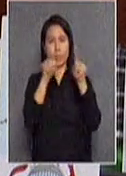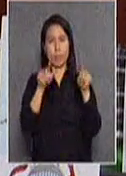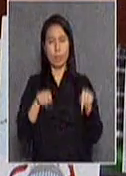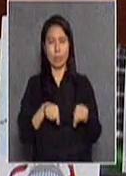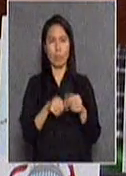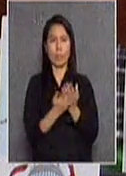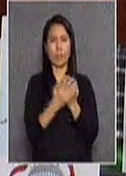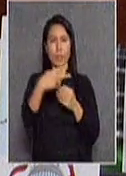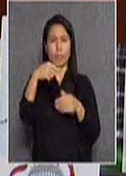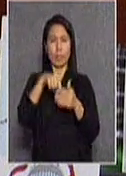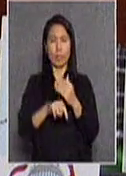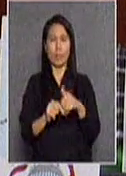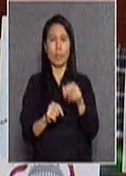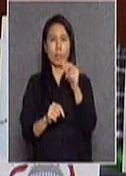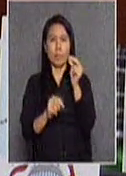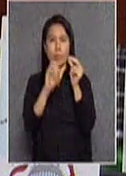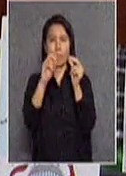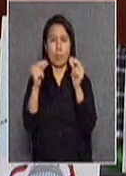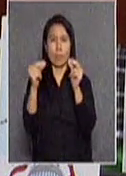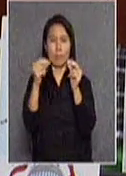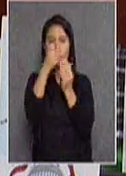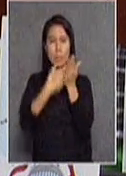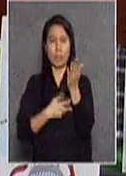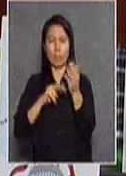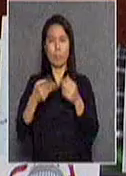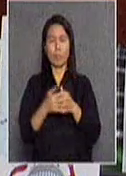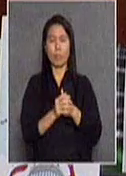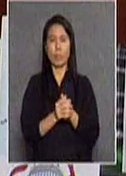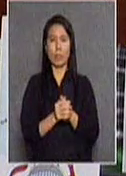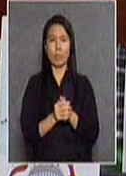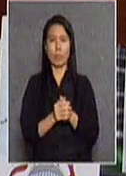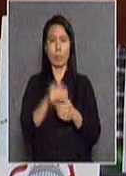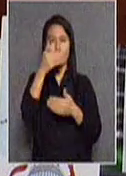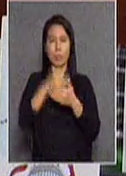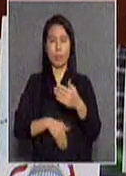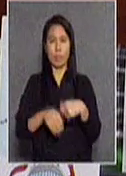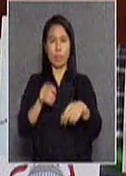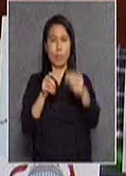附錄二上的第707項修正案，削減